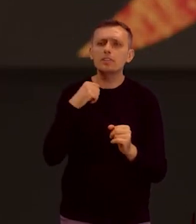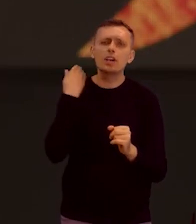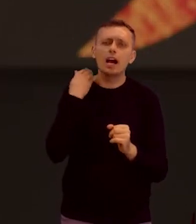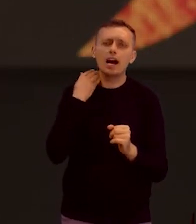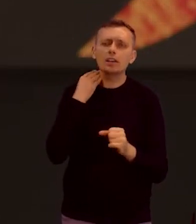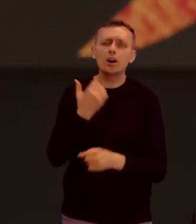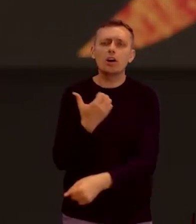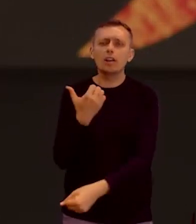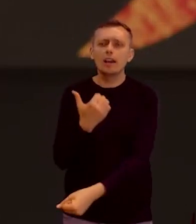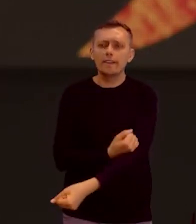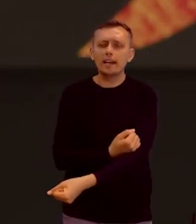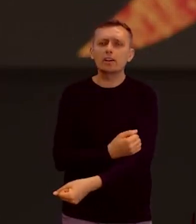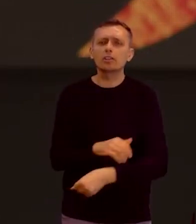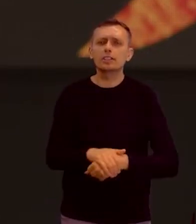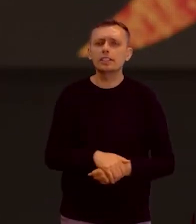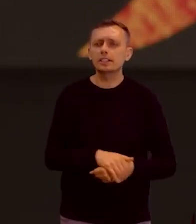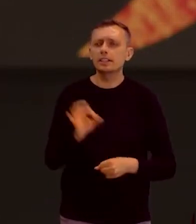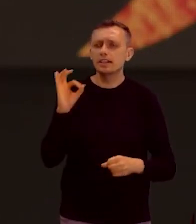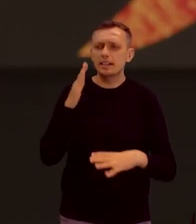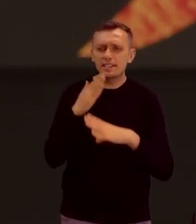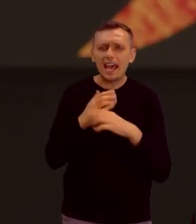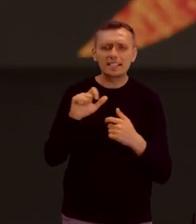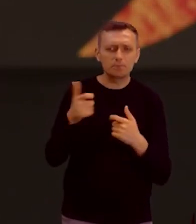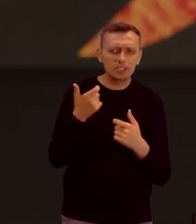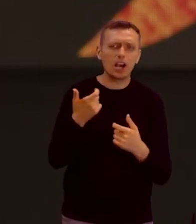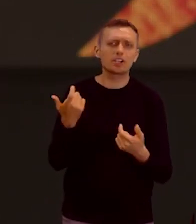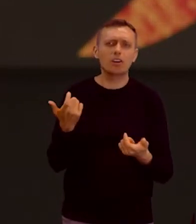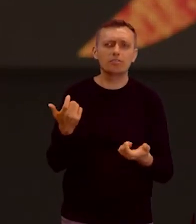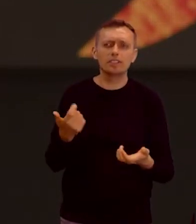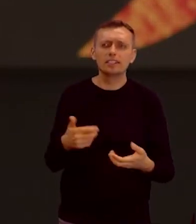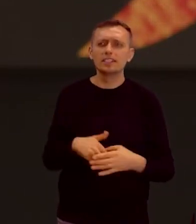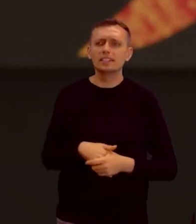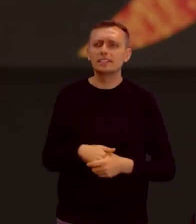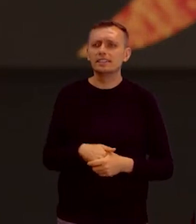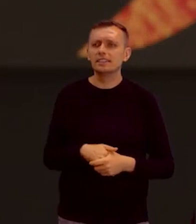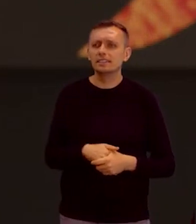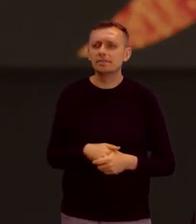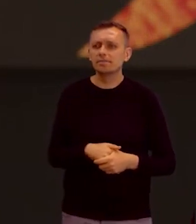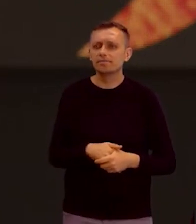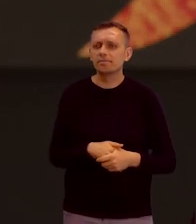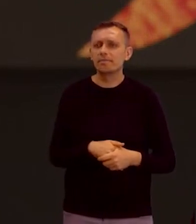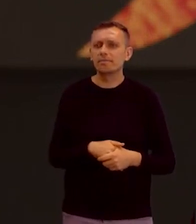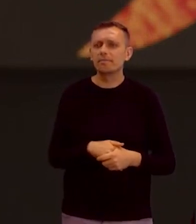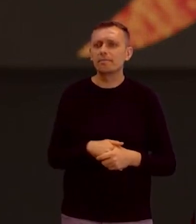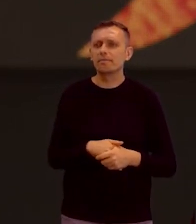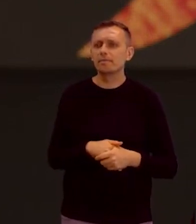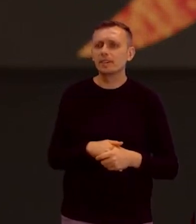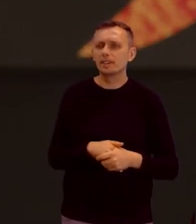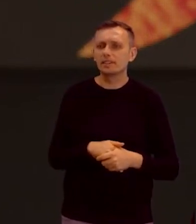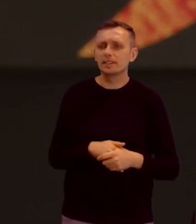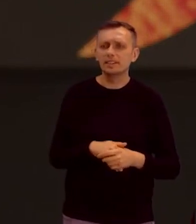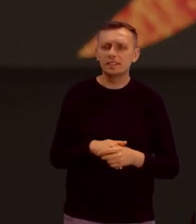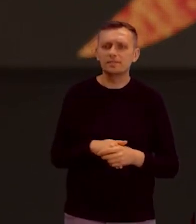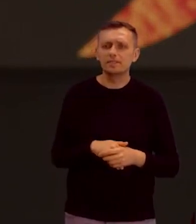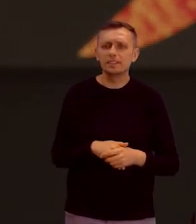bardzo dobry cel, to on jest zbyt niski dla rodziców, którzy marzą o tym, by dzieci